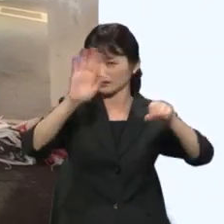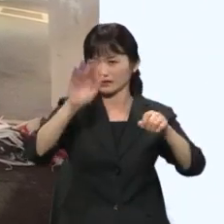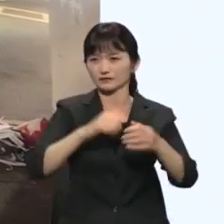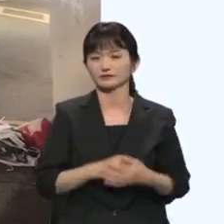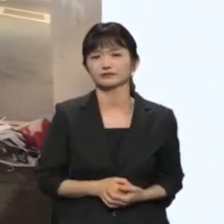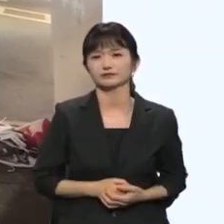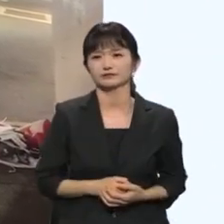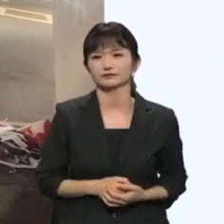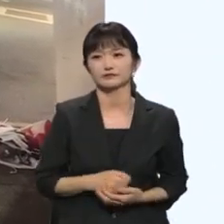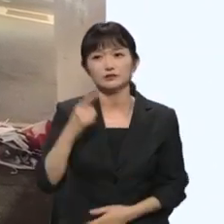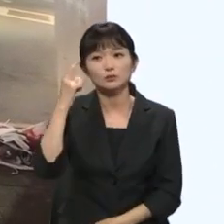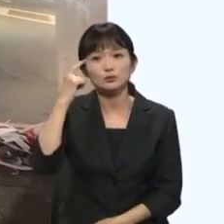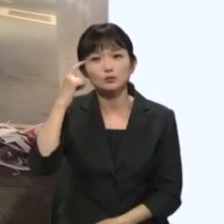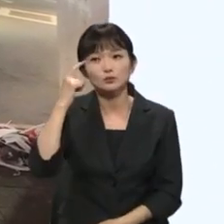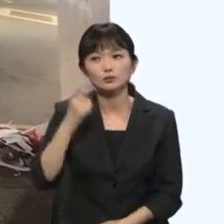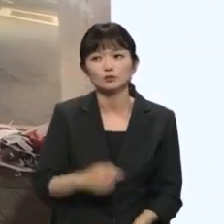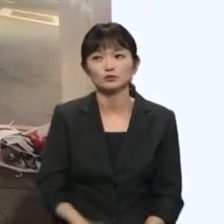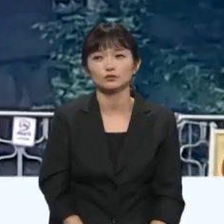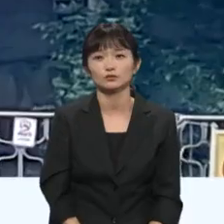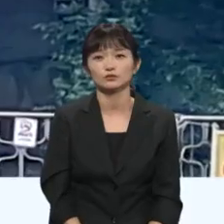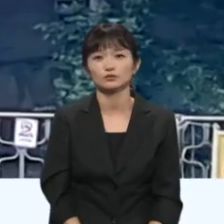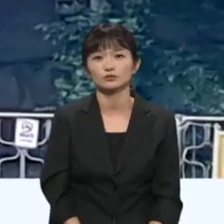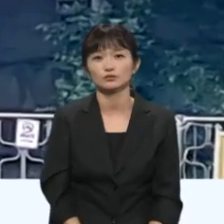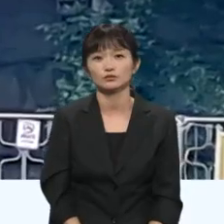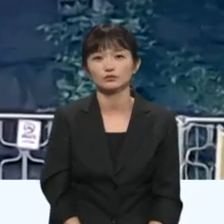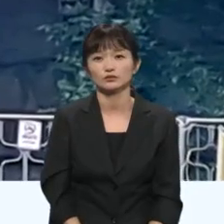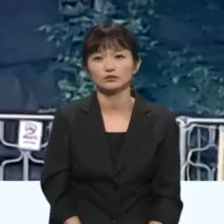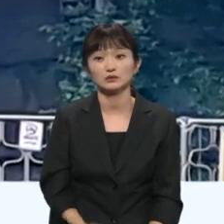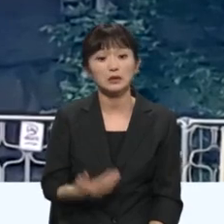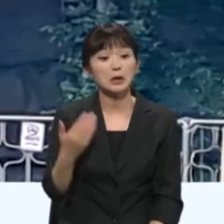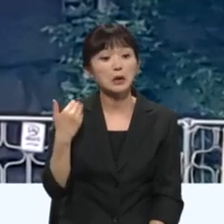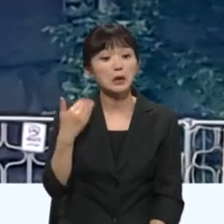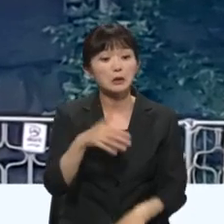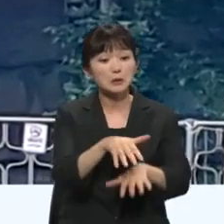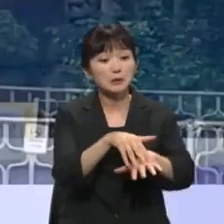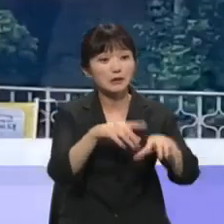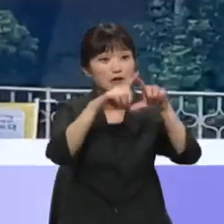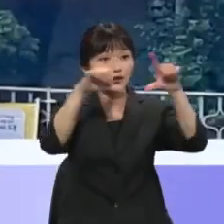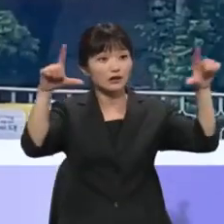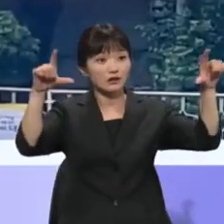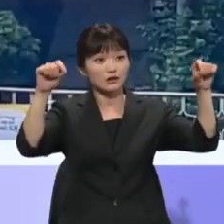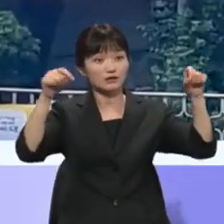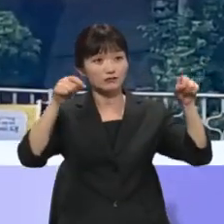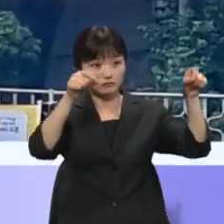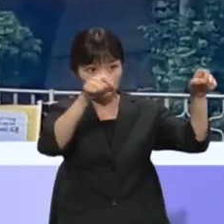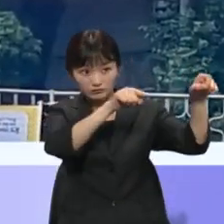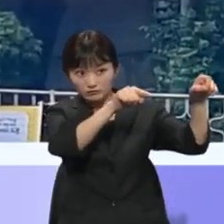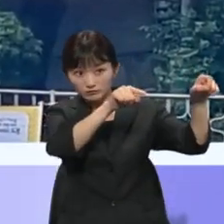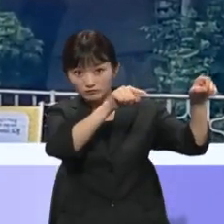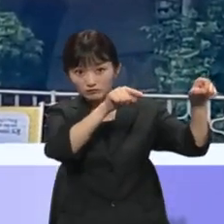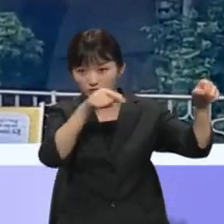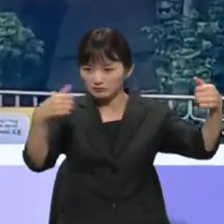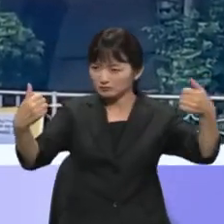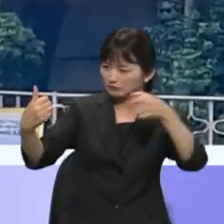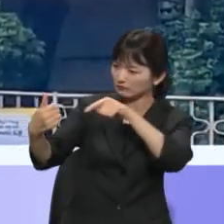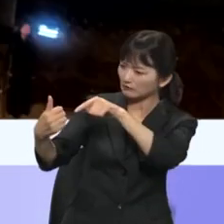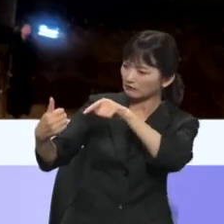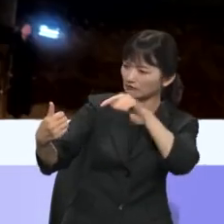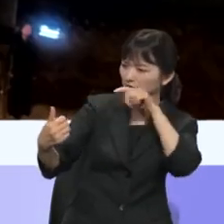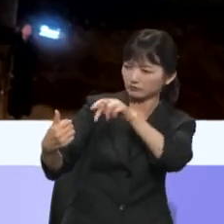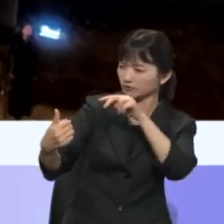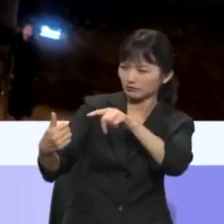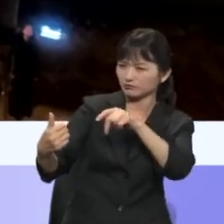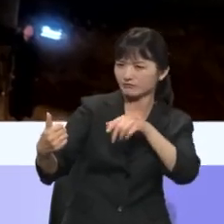해요 왜 그러냐면 그 앞서서 이제 본 현수막들 가운데서는 보니까 이제 상대방의 정당을